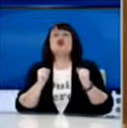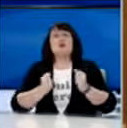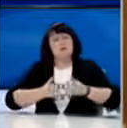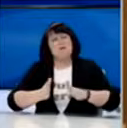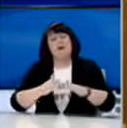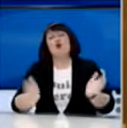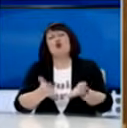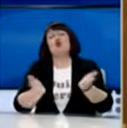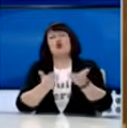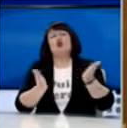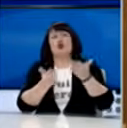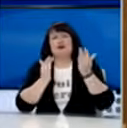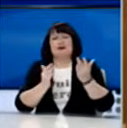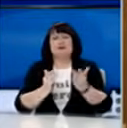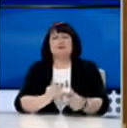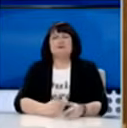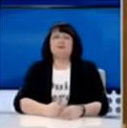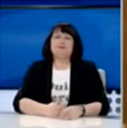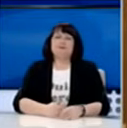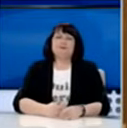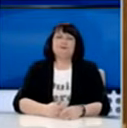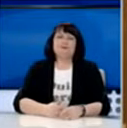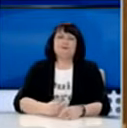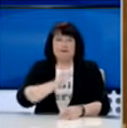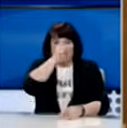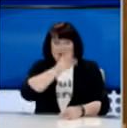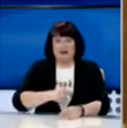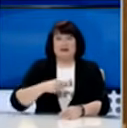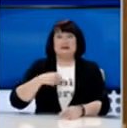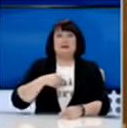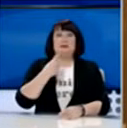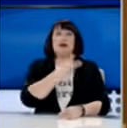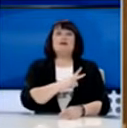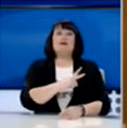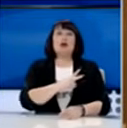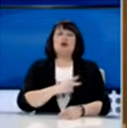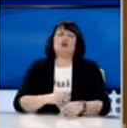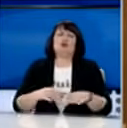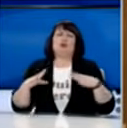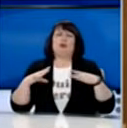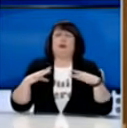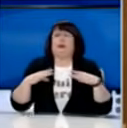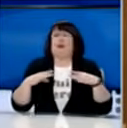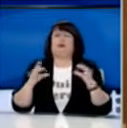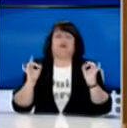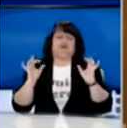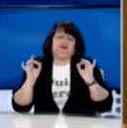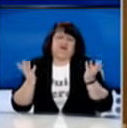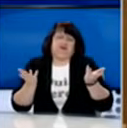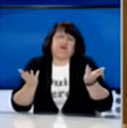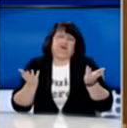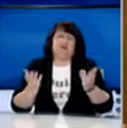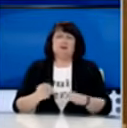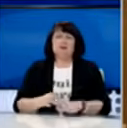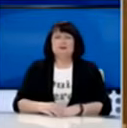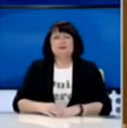όπου βγει, αλλά να συμπεριφέρεστε σαν να μην τρέχει τίποτε.